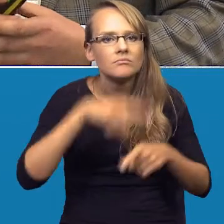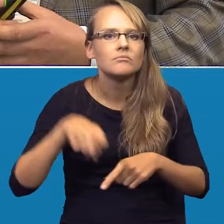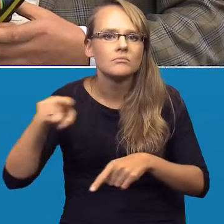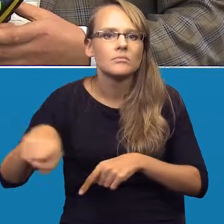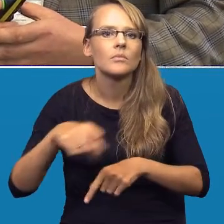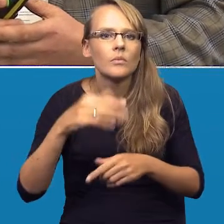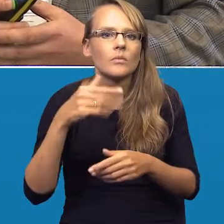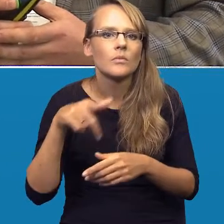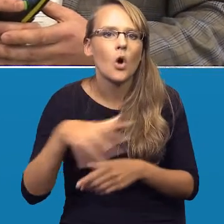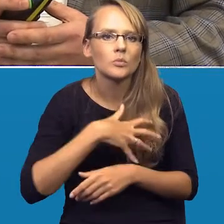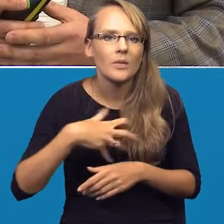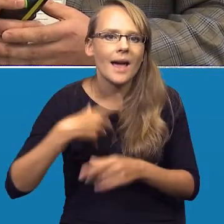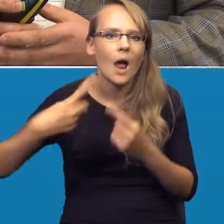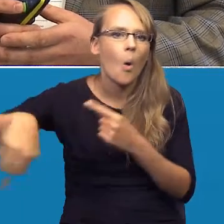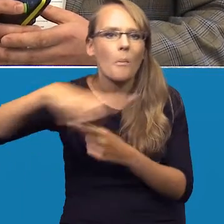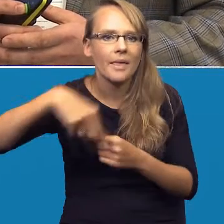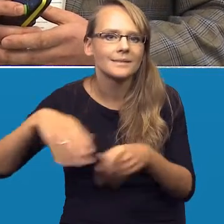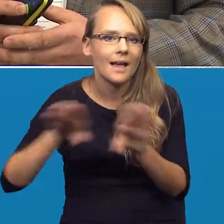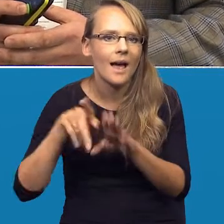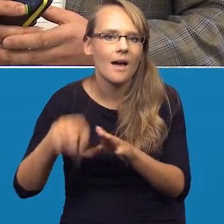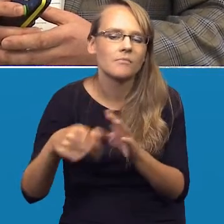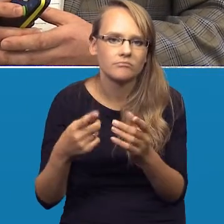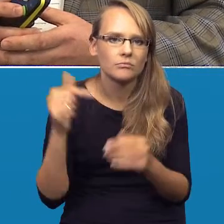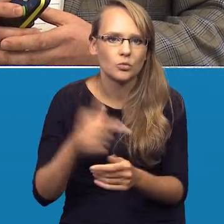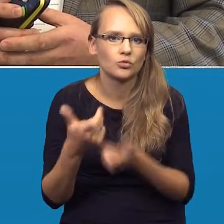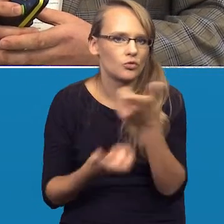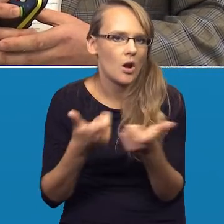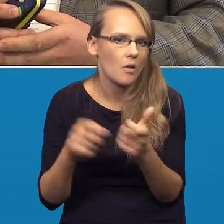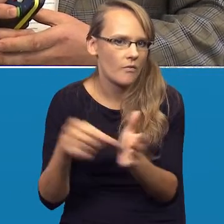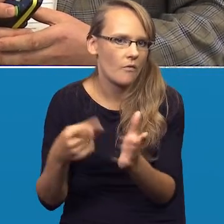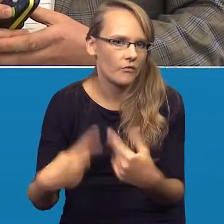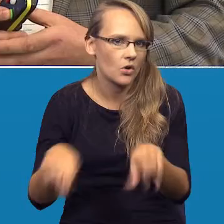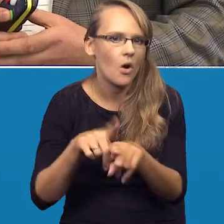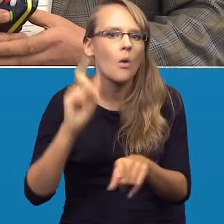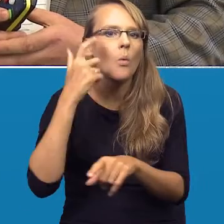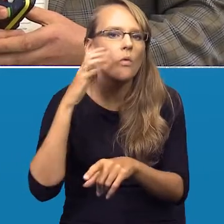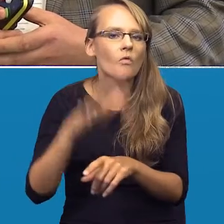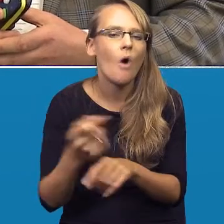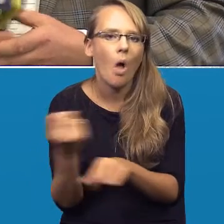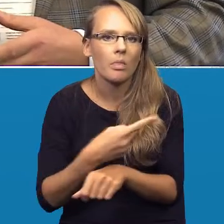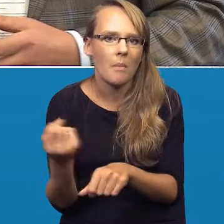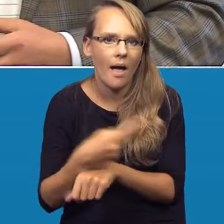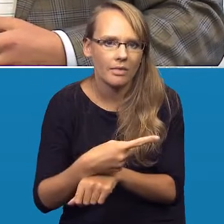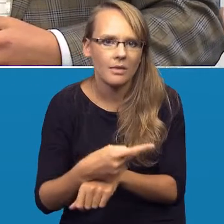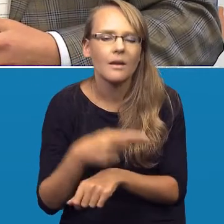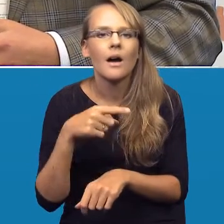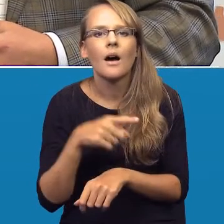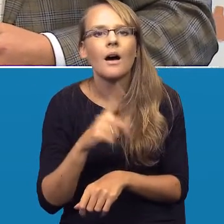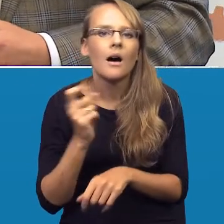implementacji gospodarki obiegu zamkniętego. I głównie będzie to dotyczyć odpadów naszych, w szczególności